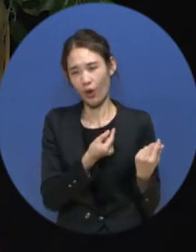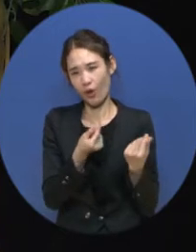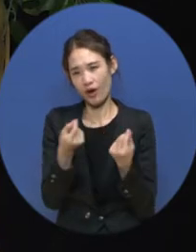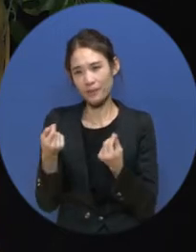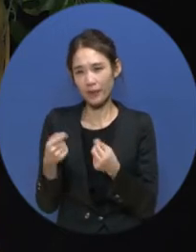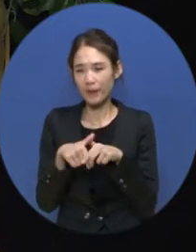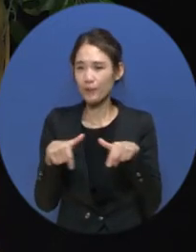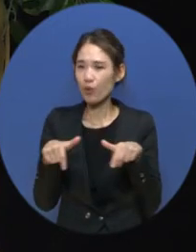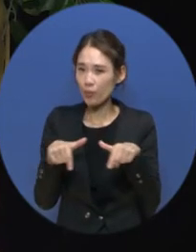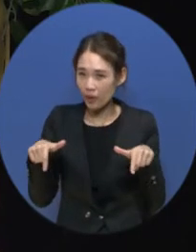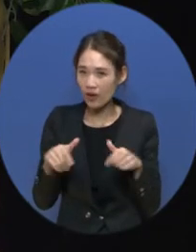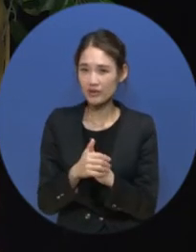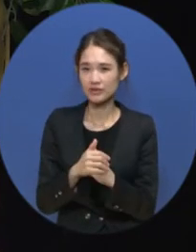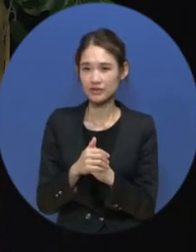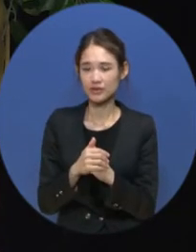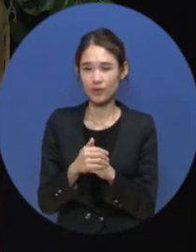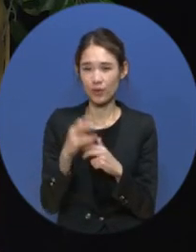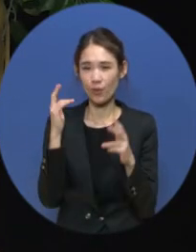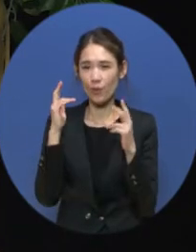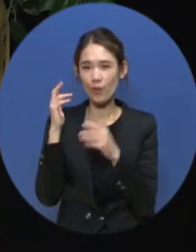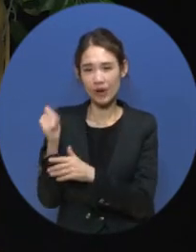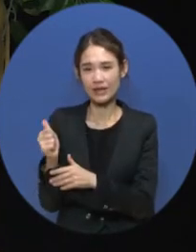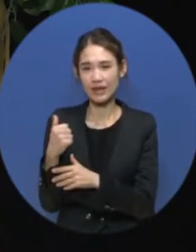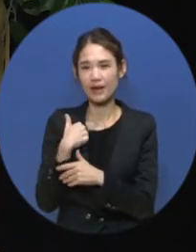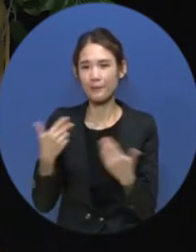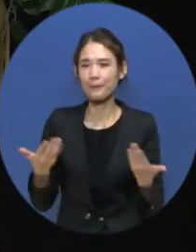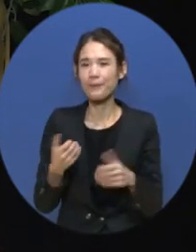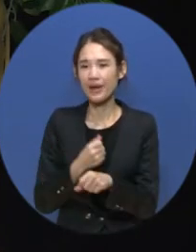일반적이고 보편적인 어떤 회장의 직무라고 할 수